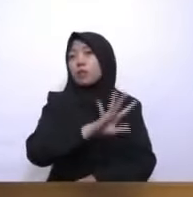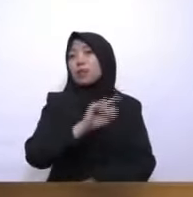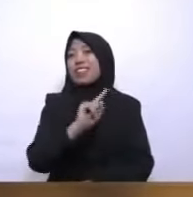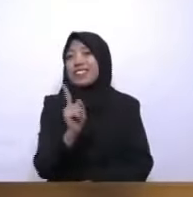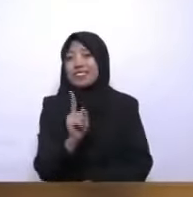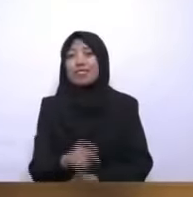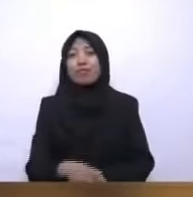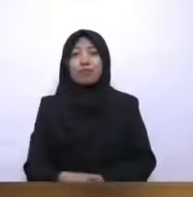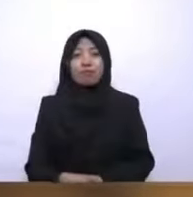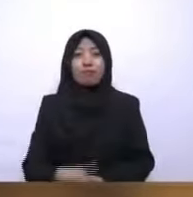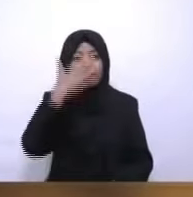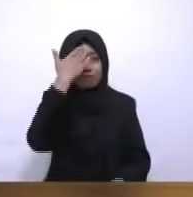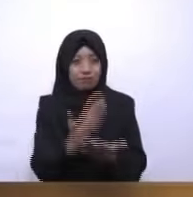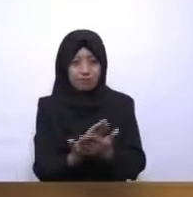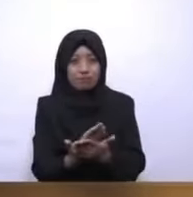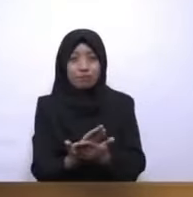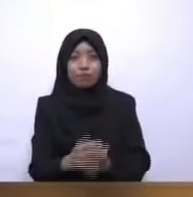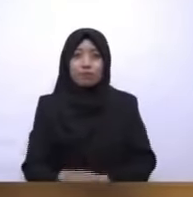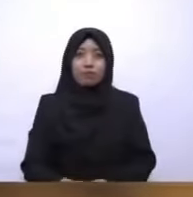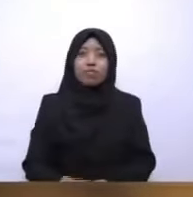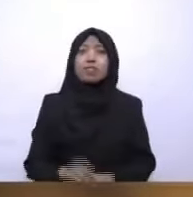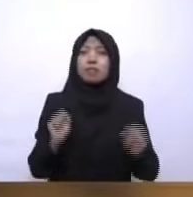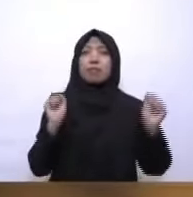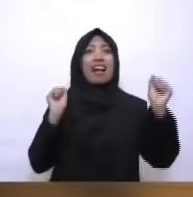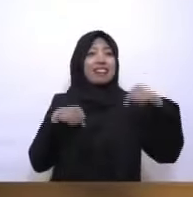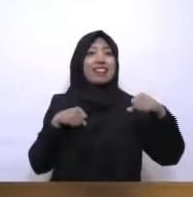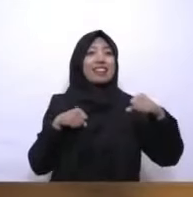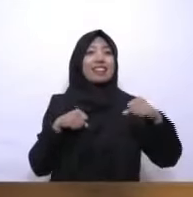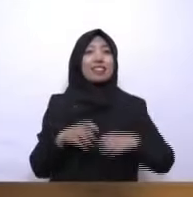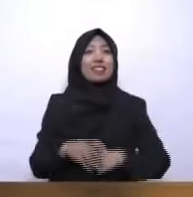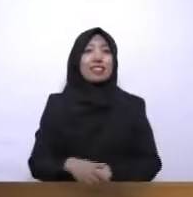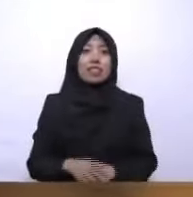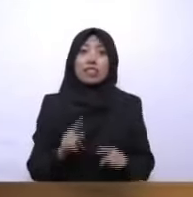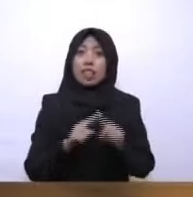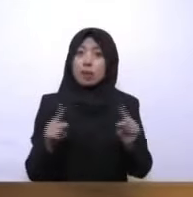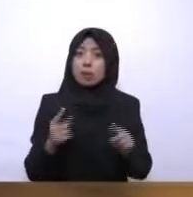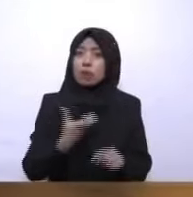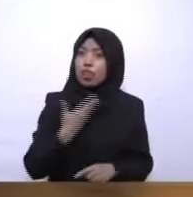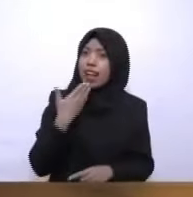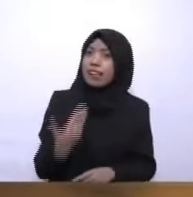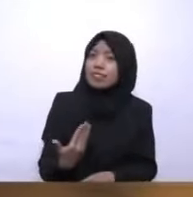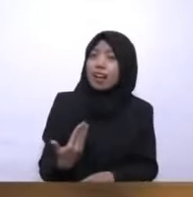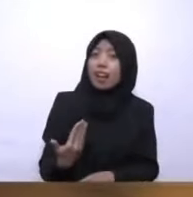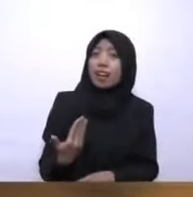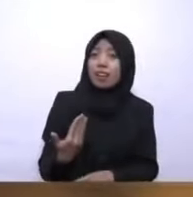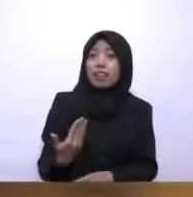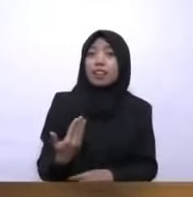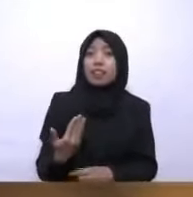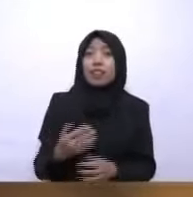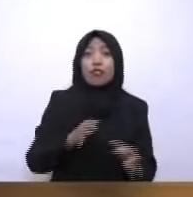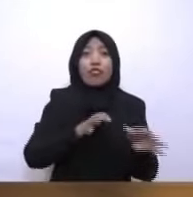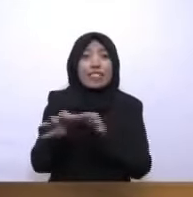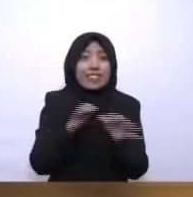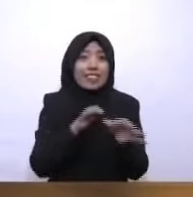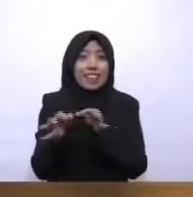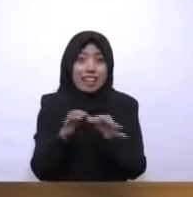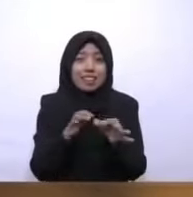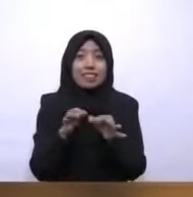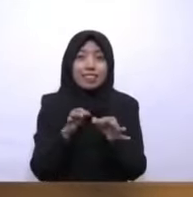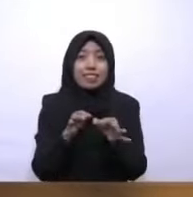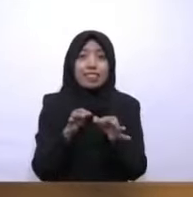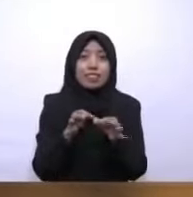detik. Terima kasih atas jawabannya. Saya kira saya sepakat. Namun saya ingin bertanya dengan